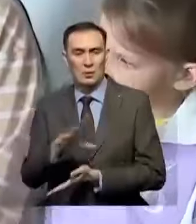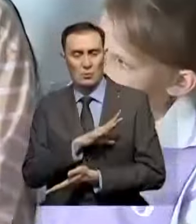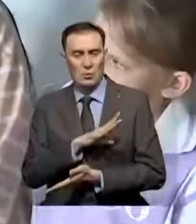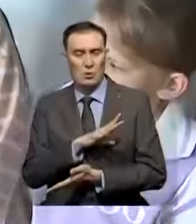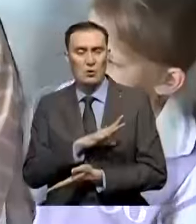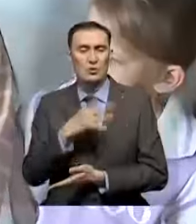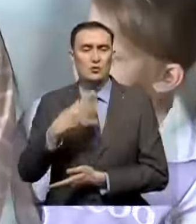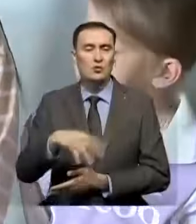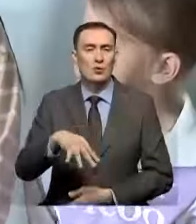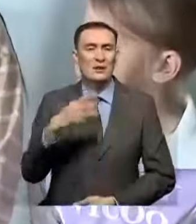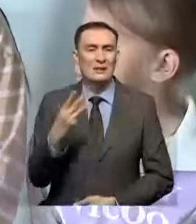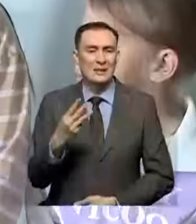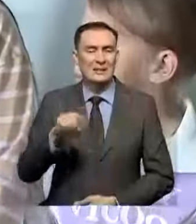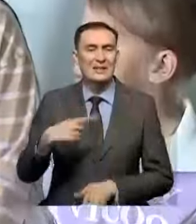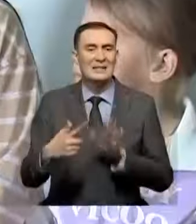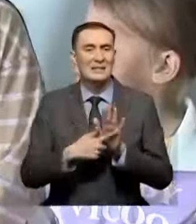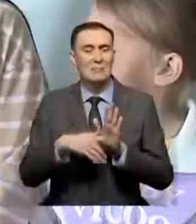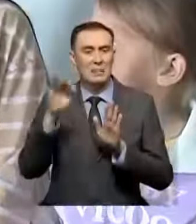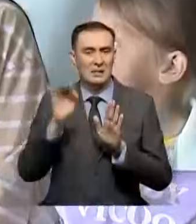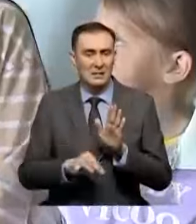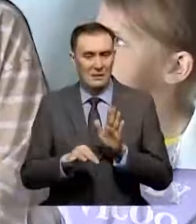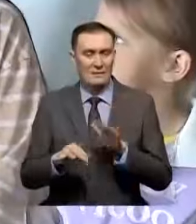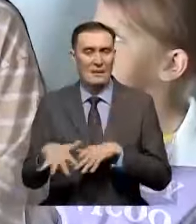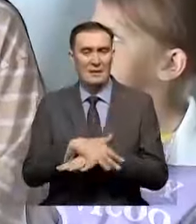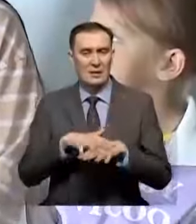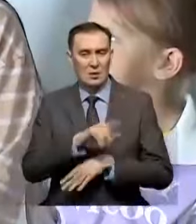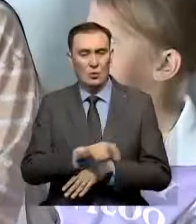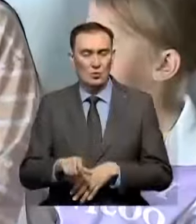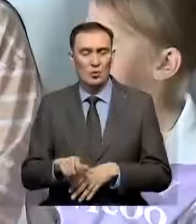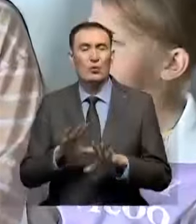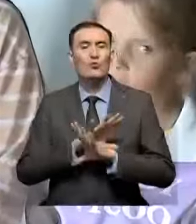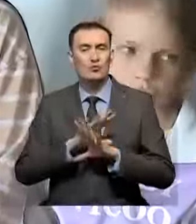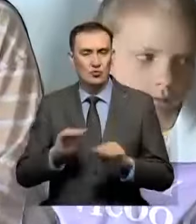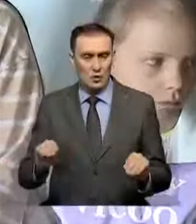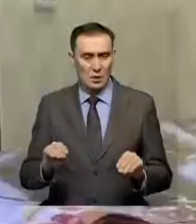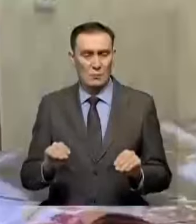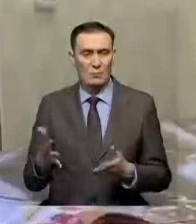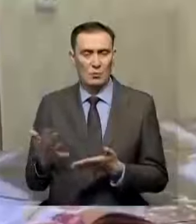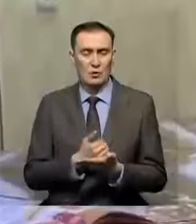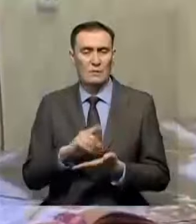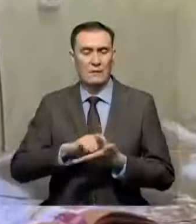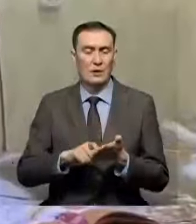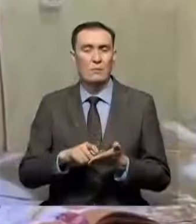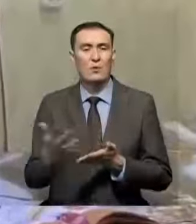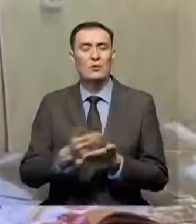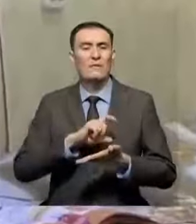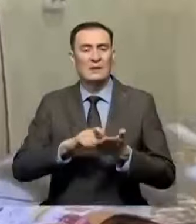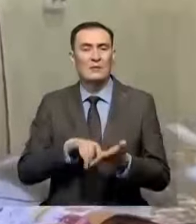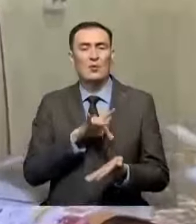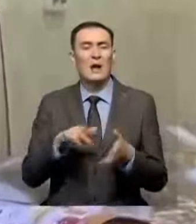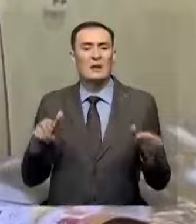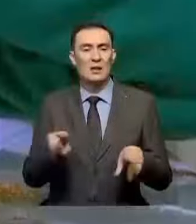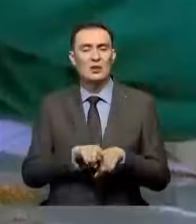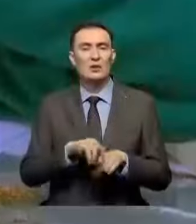есть 43,7% уже люди приобрели жилье. Получают квартиры в Аркалыке